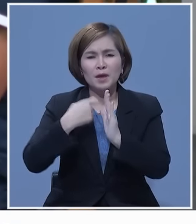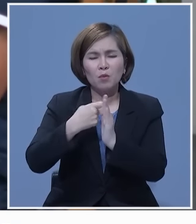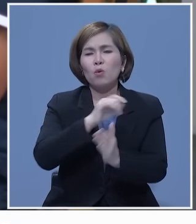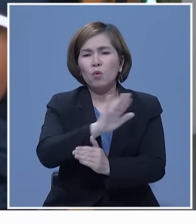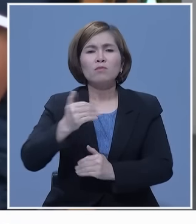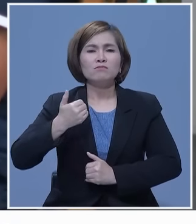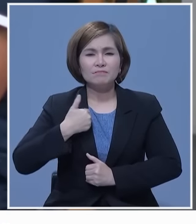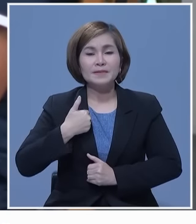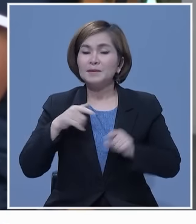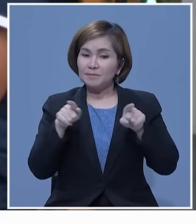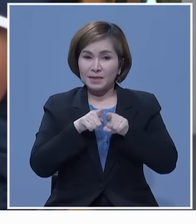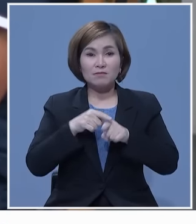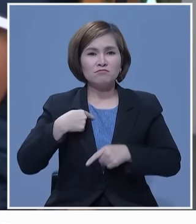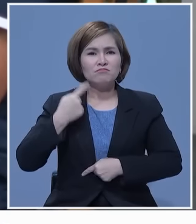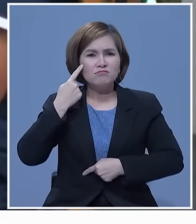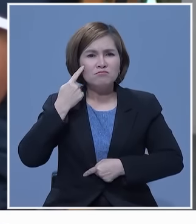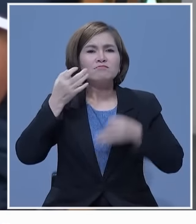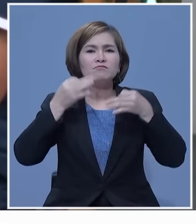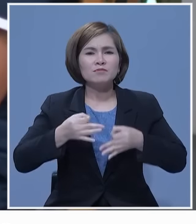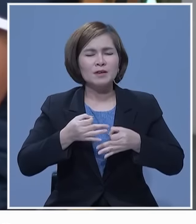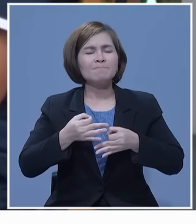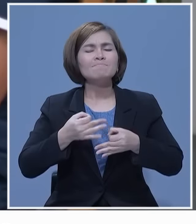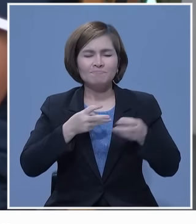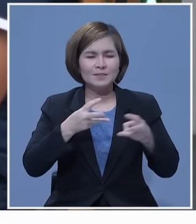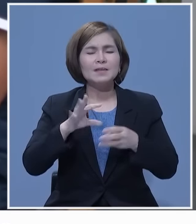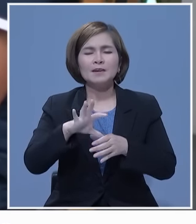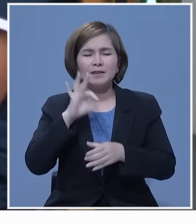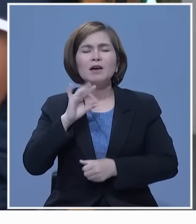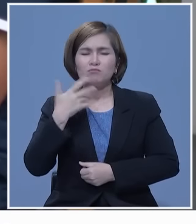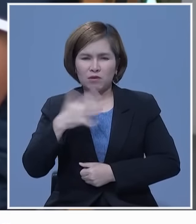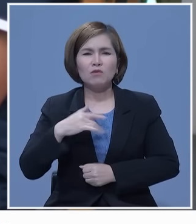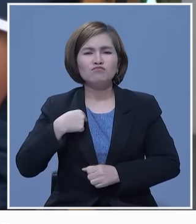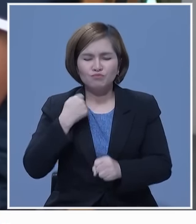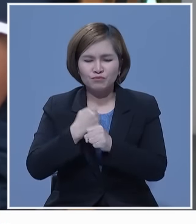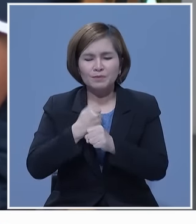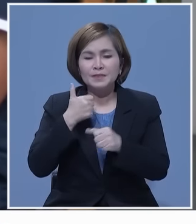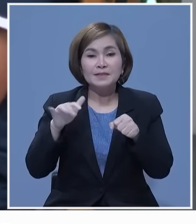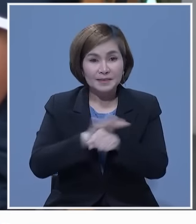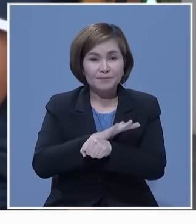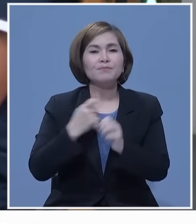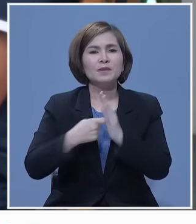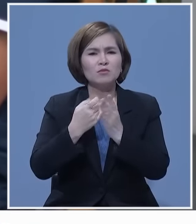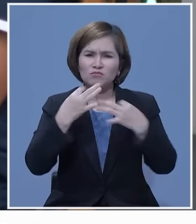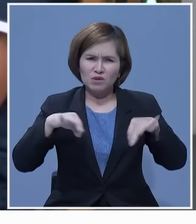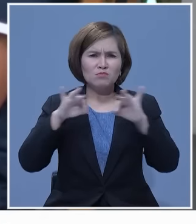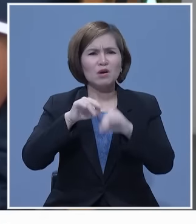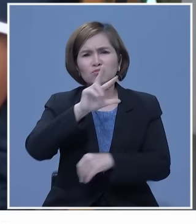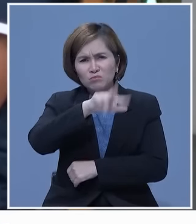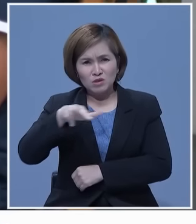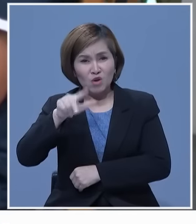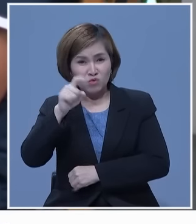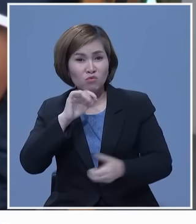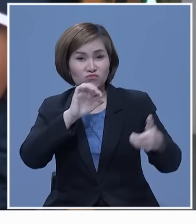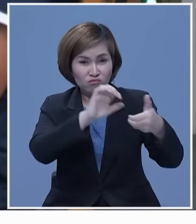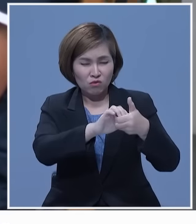และสำหรับผมเมื่อตัดสินใจเลือกวิถีทางนี้ครับก็จะทำมันให้ดีที่สุดอืคือคิดว่ามันจำเป็นที่เพื่อไทยเต้องเต้องเลี้ยวเข้าไปอย่าง